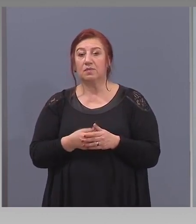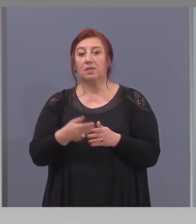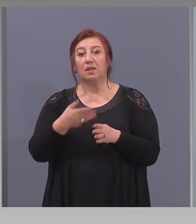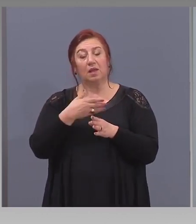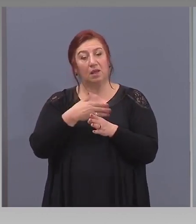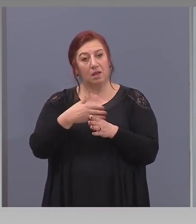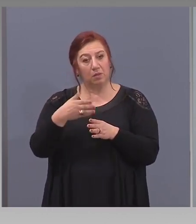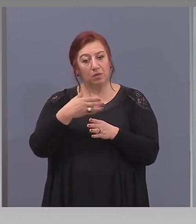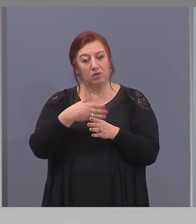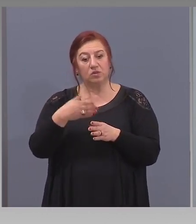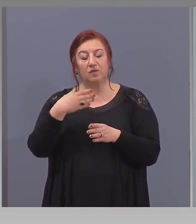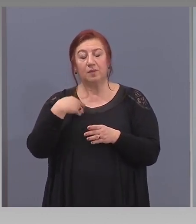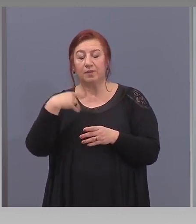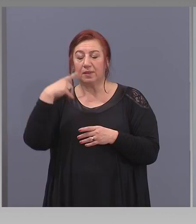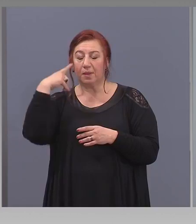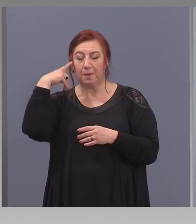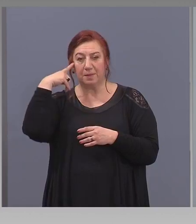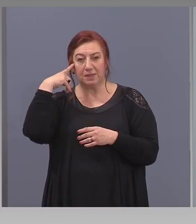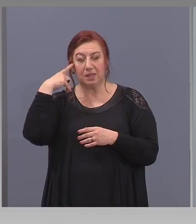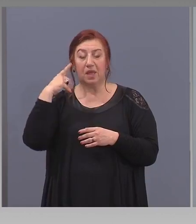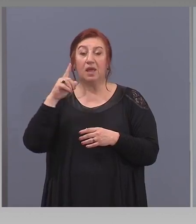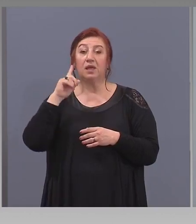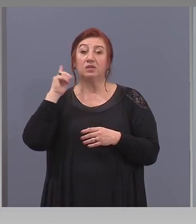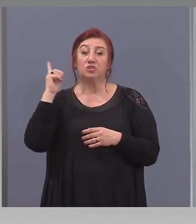Продължавам да считам, че